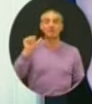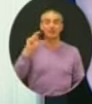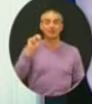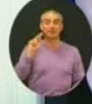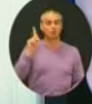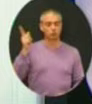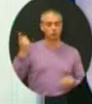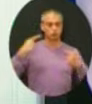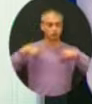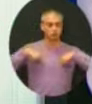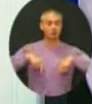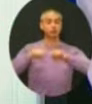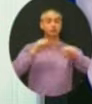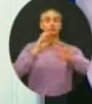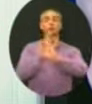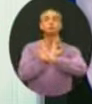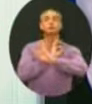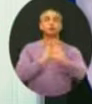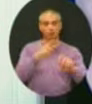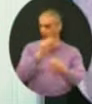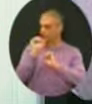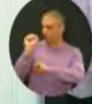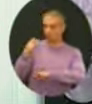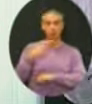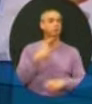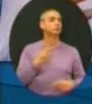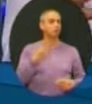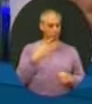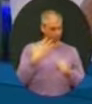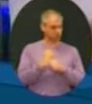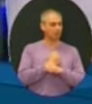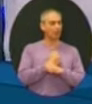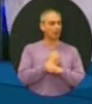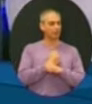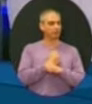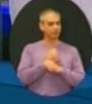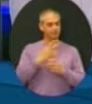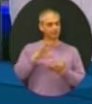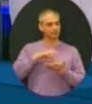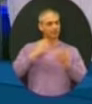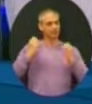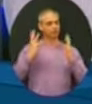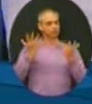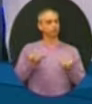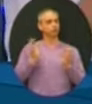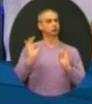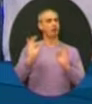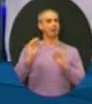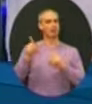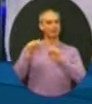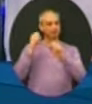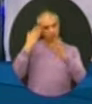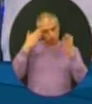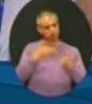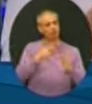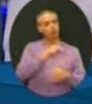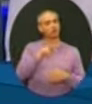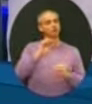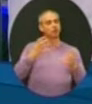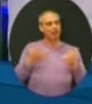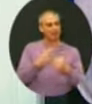ניסנקורן הוא יושב ראש הסתדרות מצוין. כן, ואתה תומך בו. אני חושב שהוא הצליח, הוא הצליח להסיט את מרכז הכובד של ההסתדרות לנושאים חברתיים,